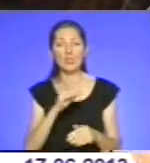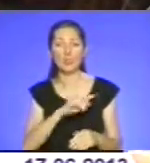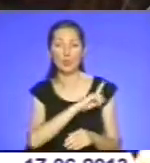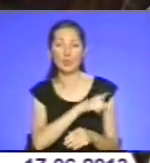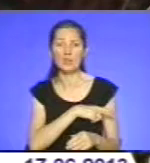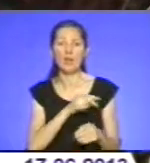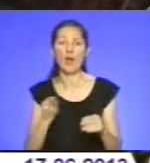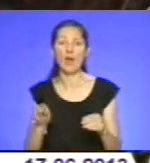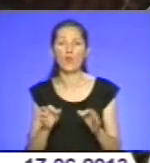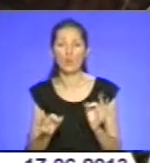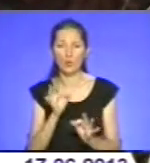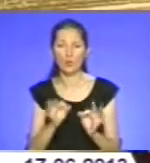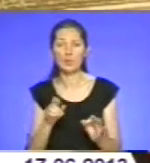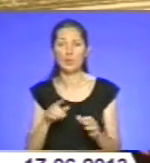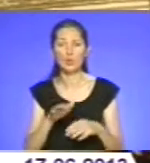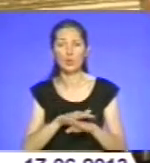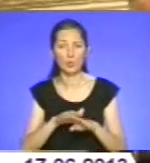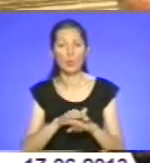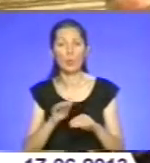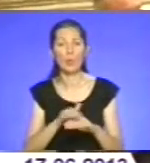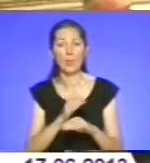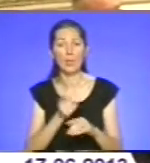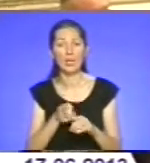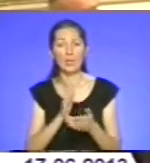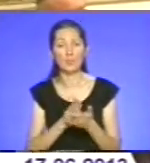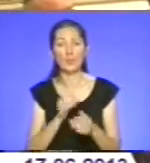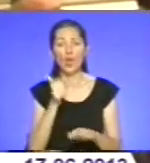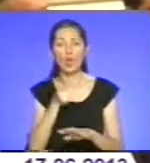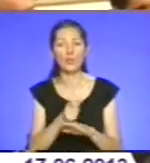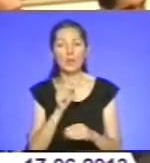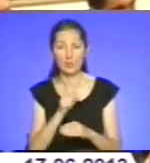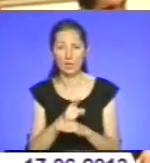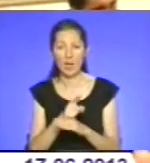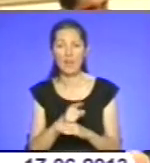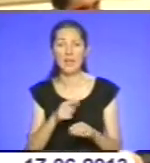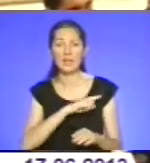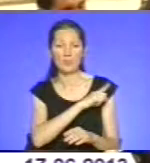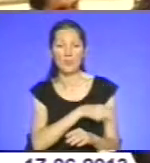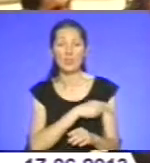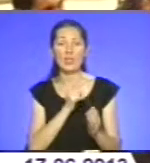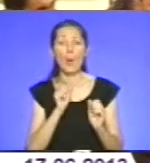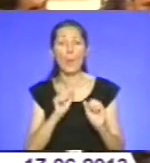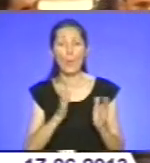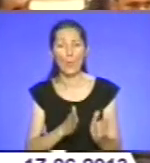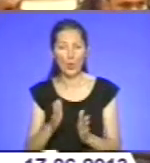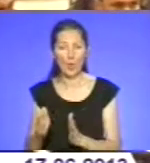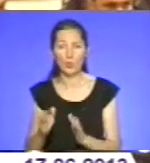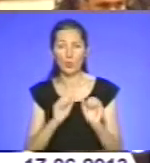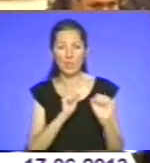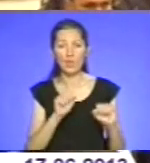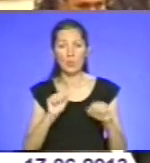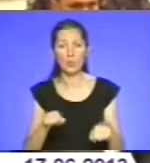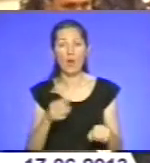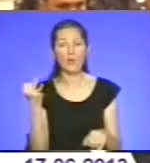тими благами, які у нас можуть бути. Основні завдання дільничного інспектора – зміцнення правопорядку, захист прав та інтересів, життя